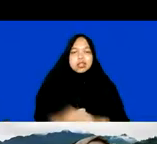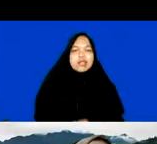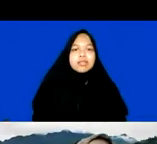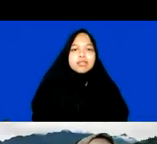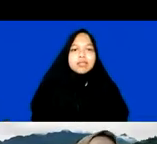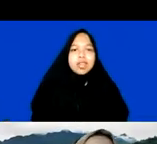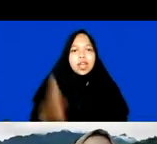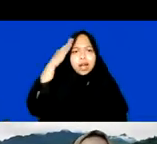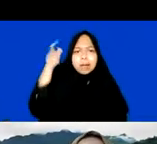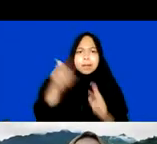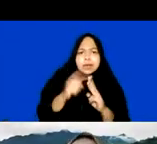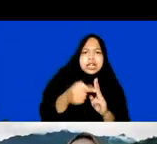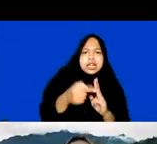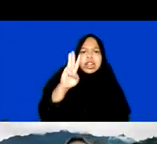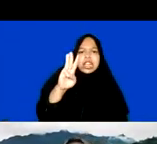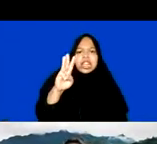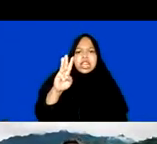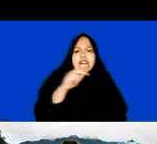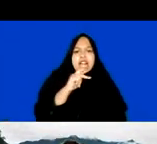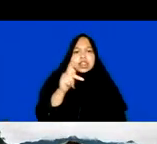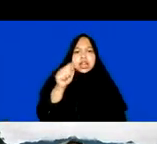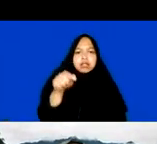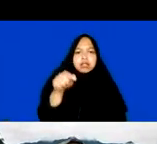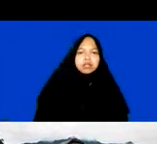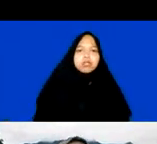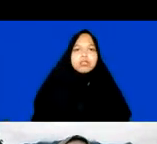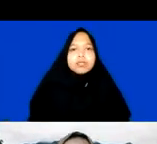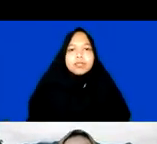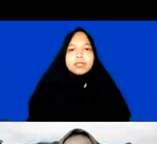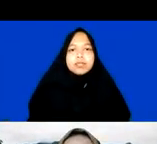nih Mas Kira? Art, Passion, and Limit.